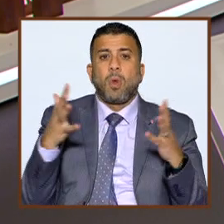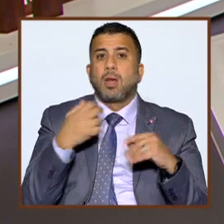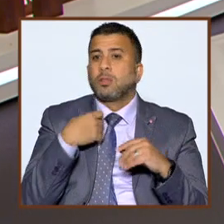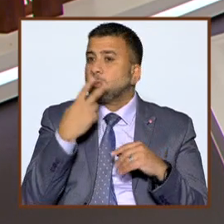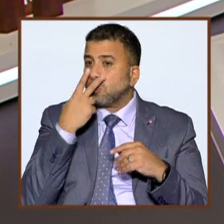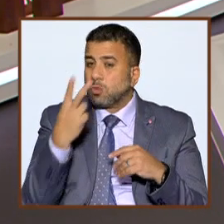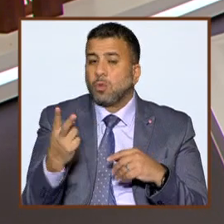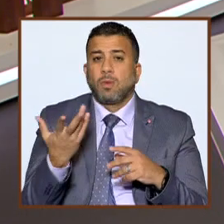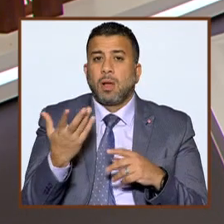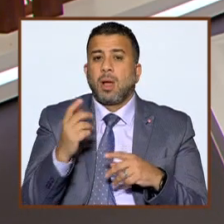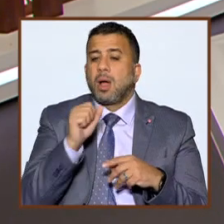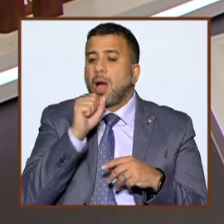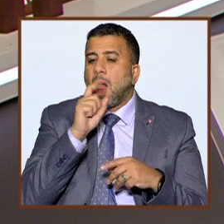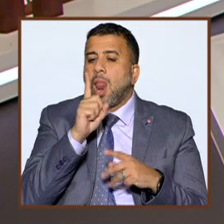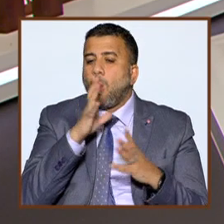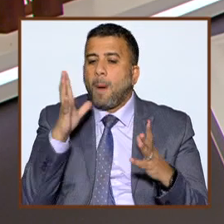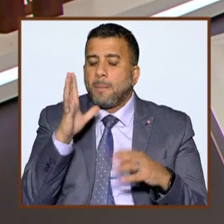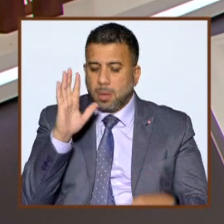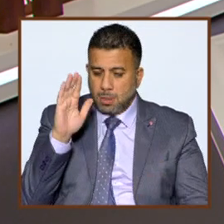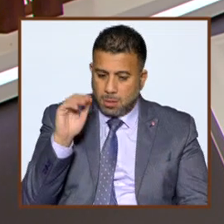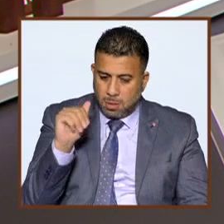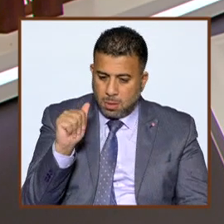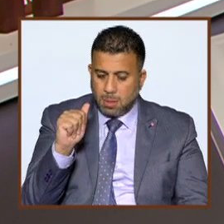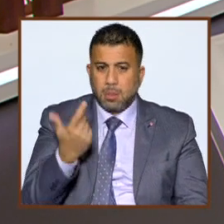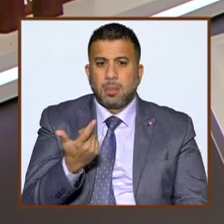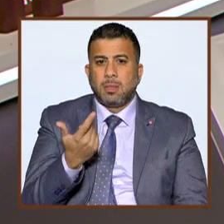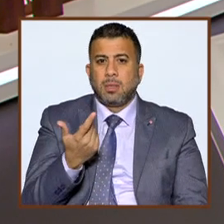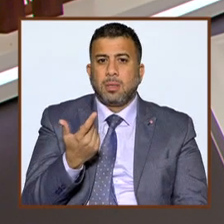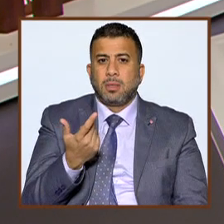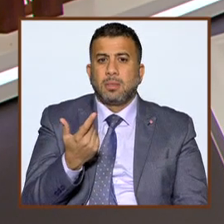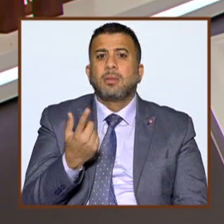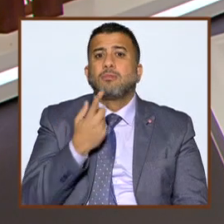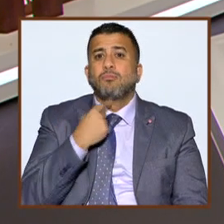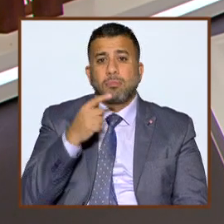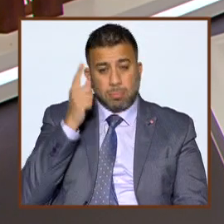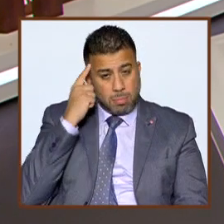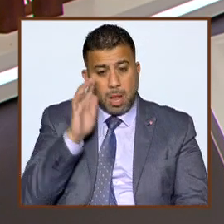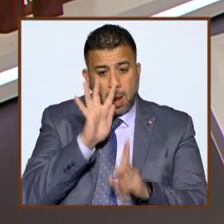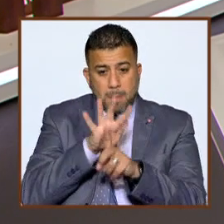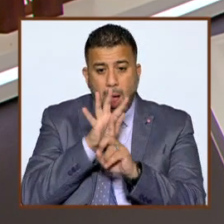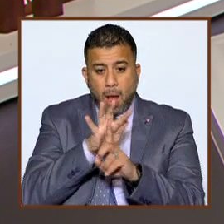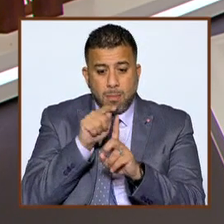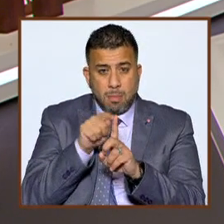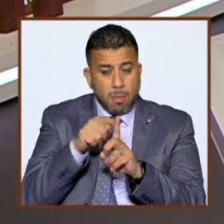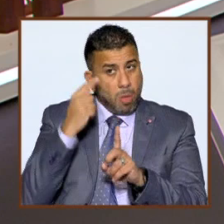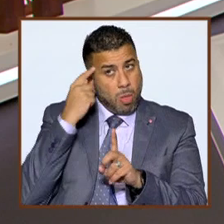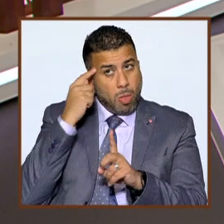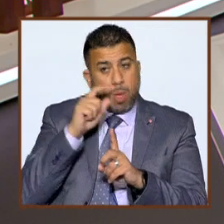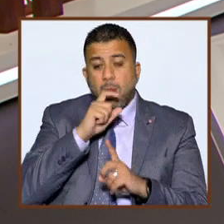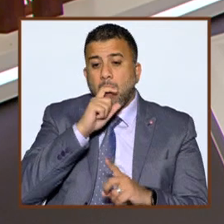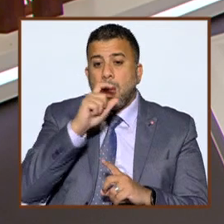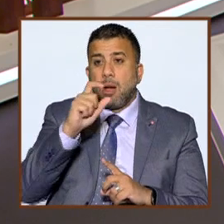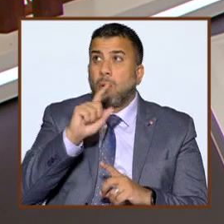تلاحظه، تحس أن الشيخ قاعد يوصل الصوت للبر. هل هو تركيز الإمام لازم يكون أن يوصل